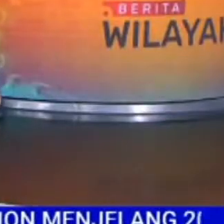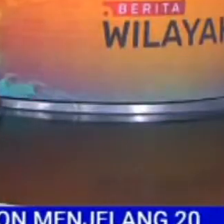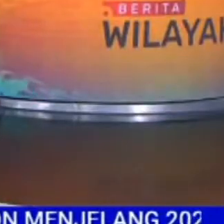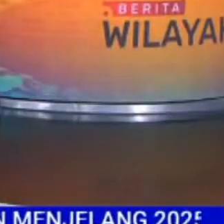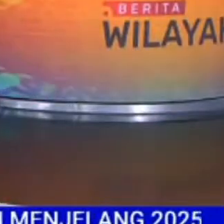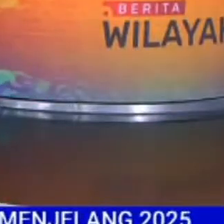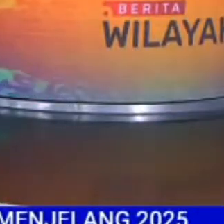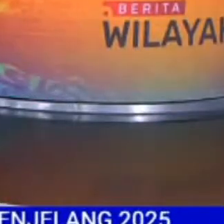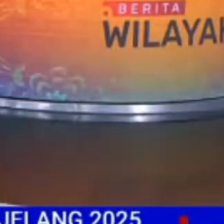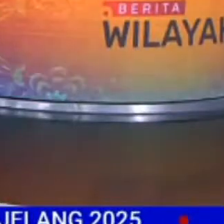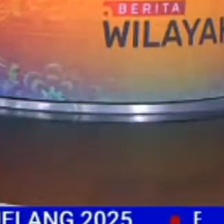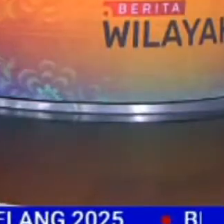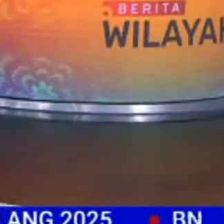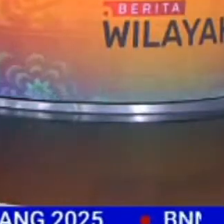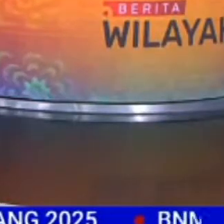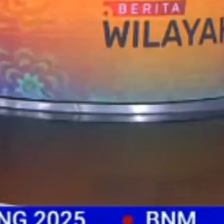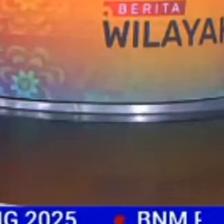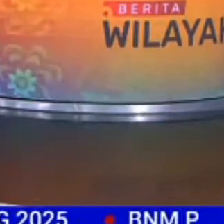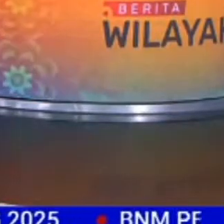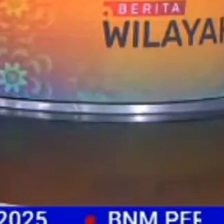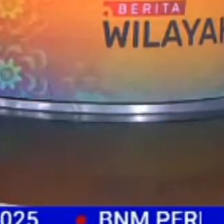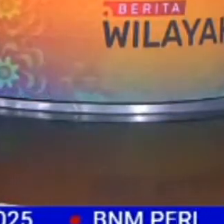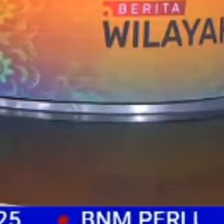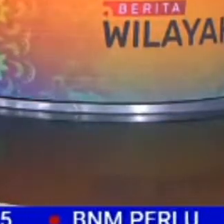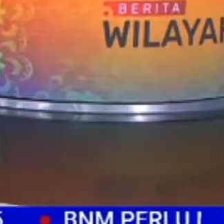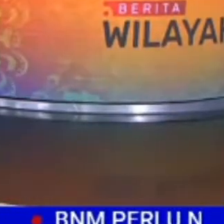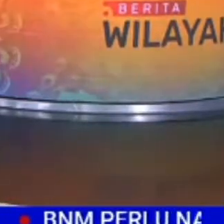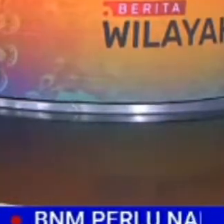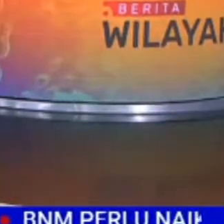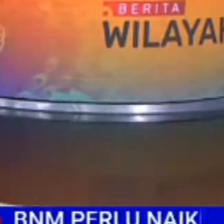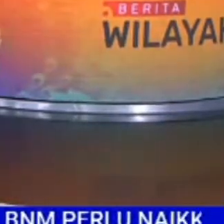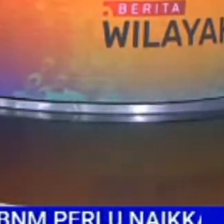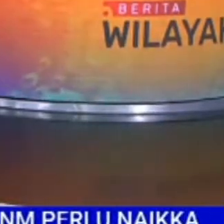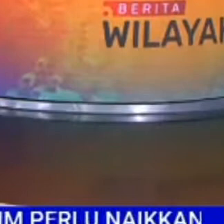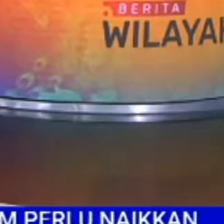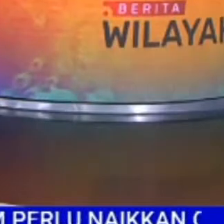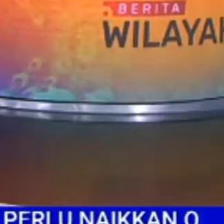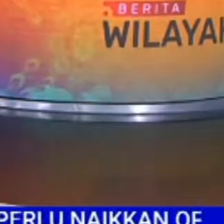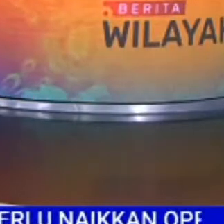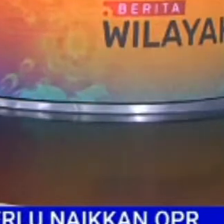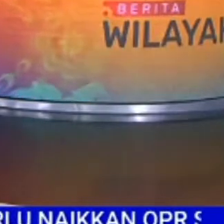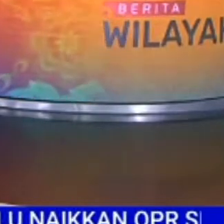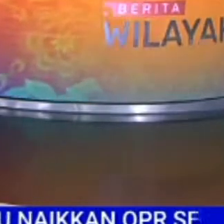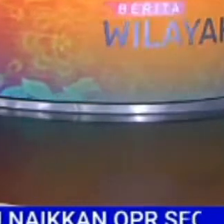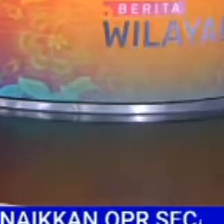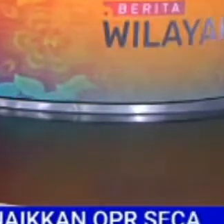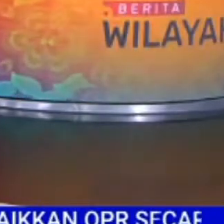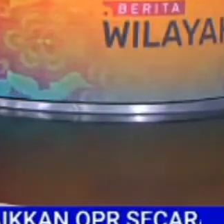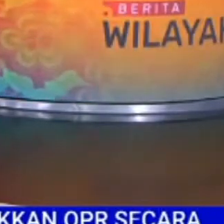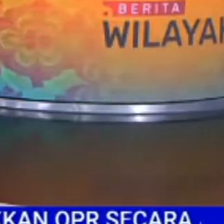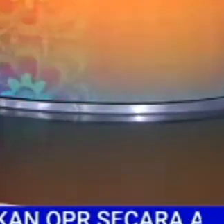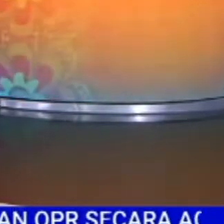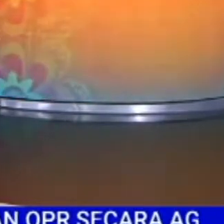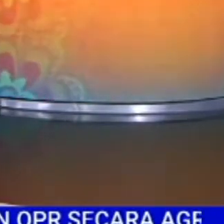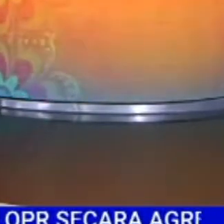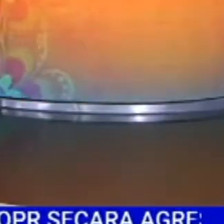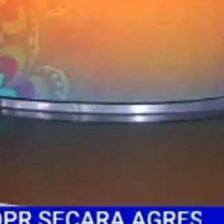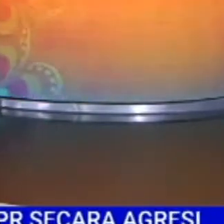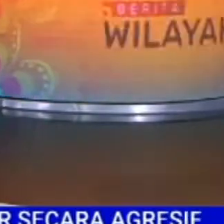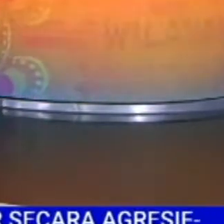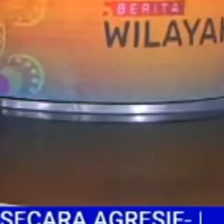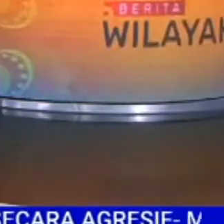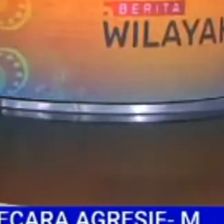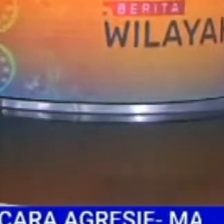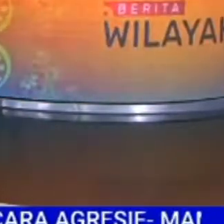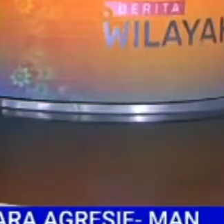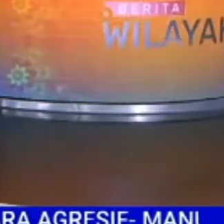melintas langsung dari Sabah, Sarawak dan Pulau Pinang mengisi paparan petang ini. Saya Atika Naim, terus setia sejam bersama Berita